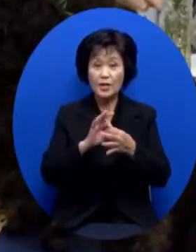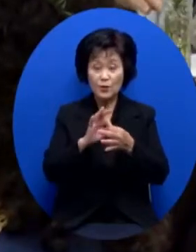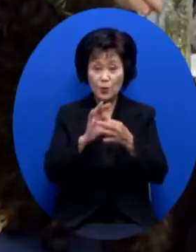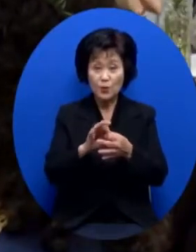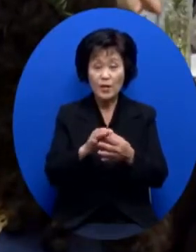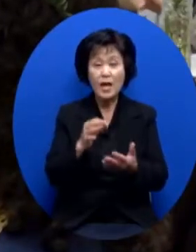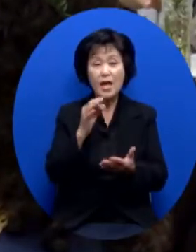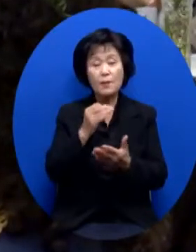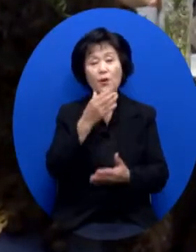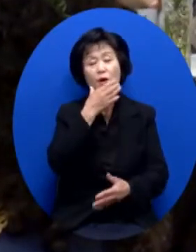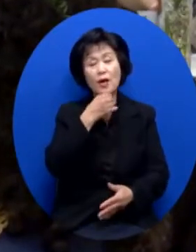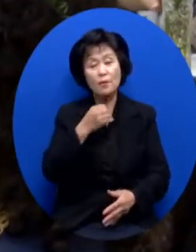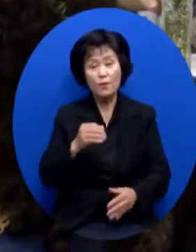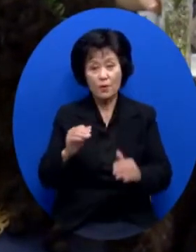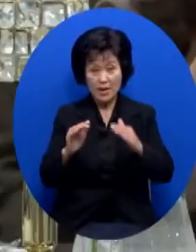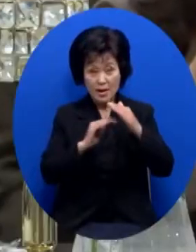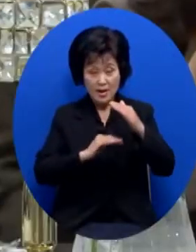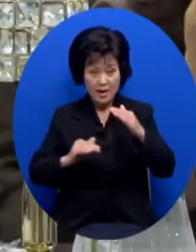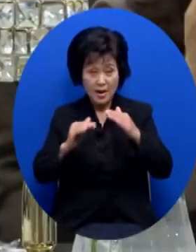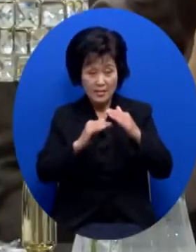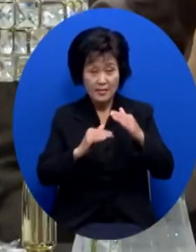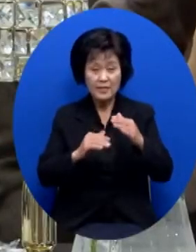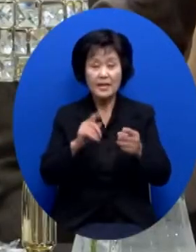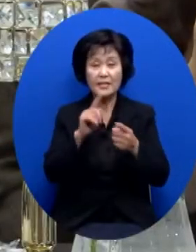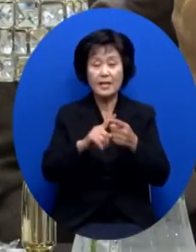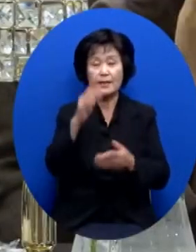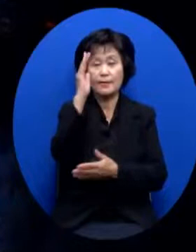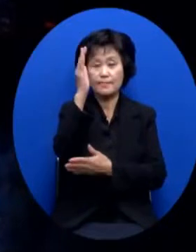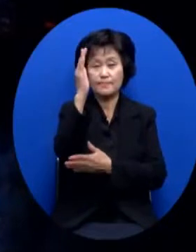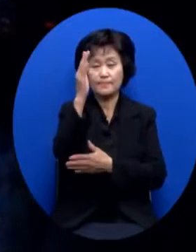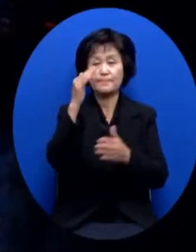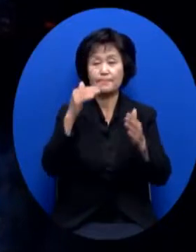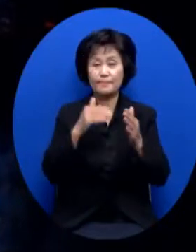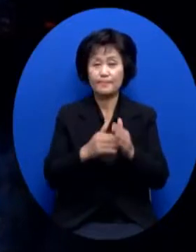위한 행복한 가정의 정립을 강조했습니다.